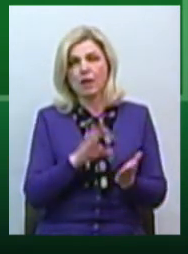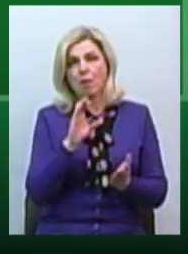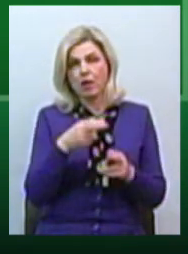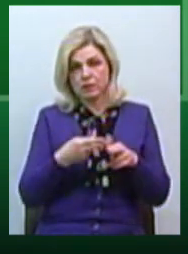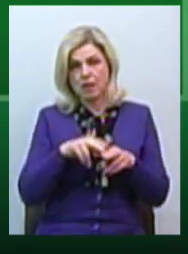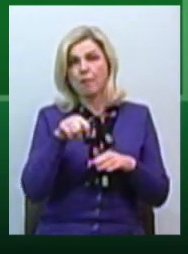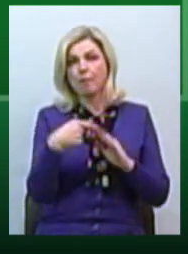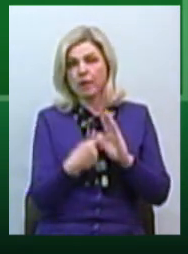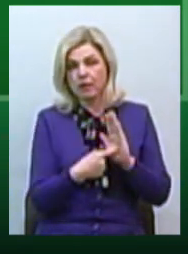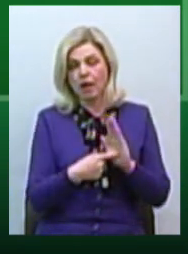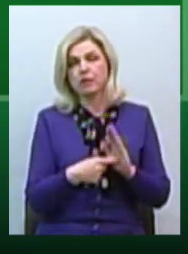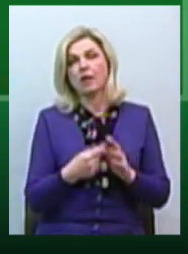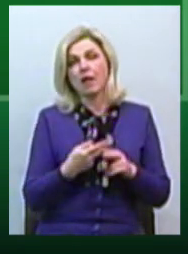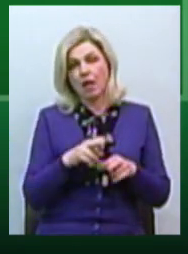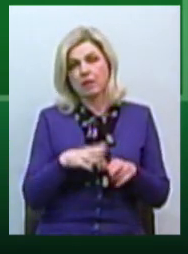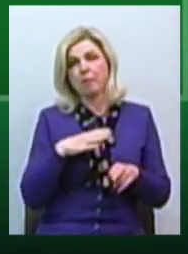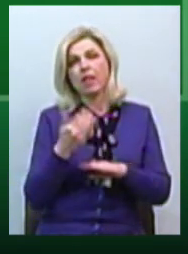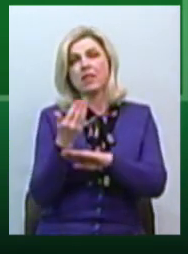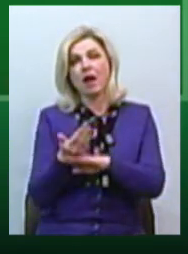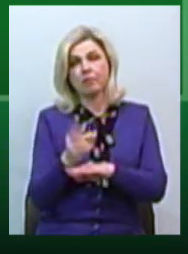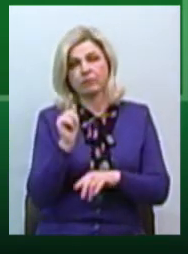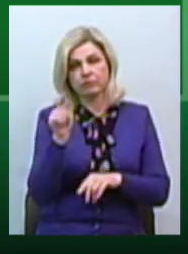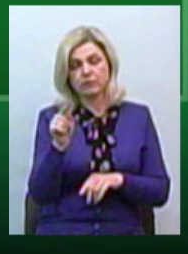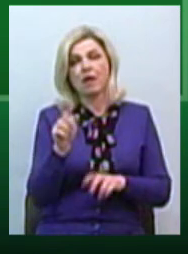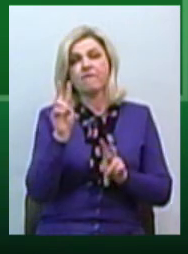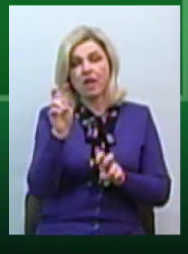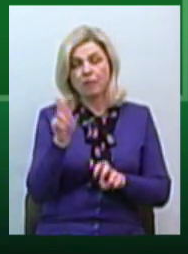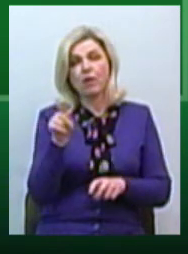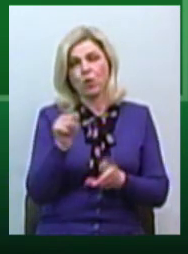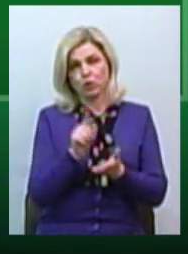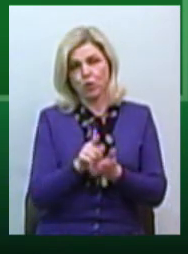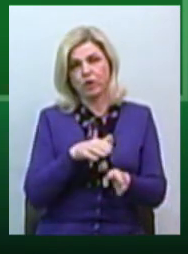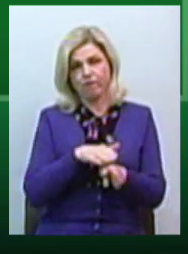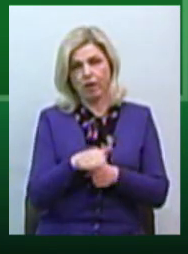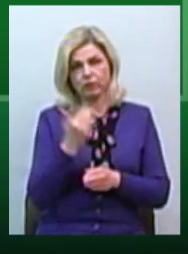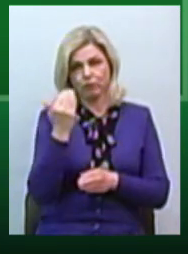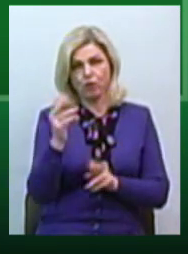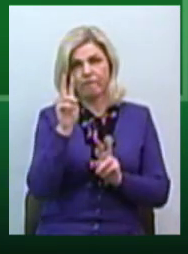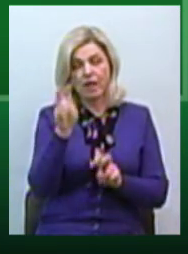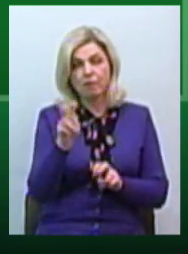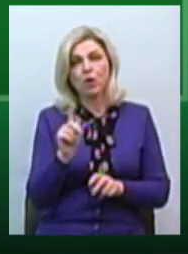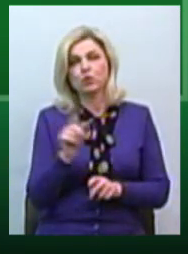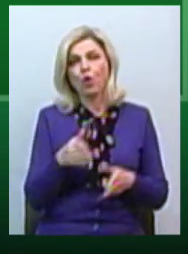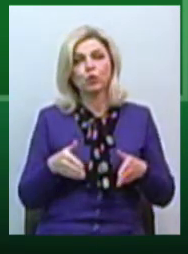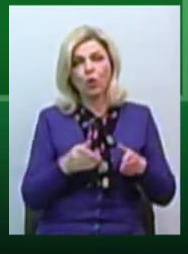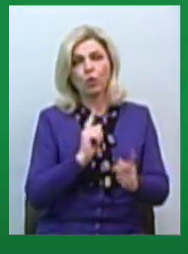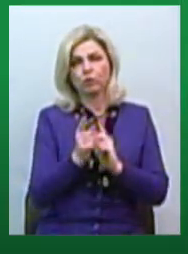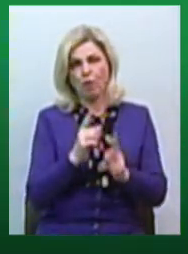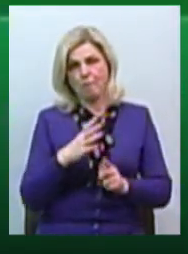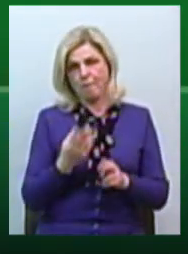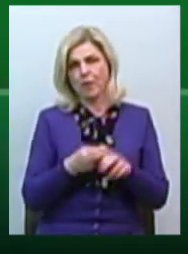це вимоги всі до підрядника. Вони мають бути виконані підрядником для того, щоб дорожній рух був